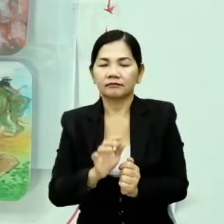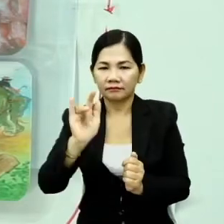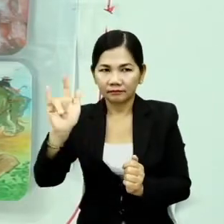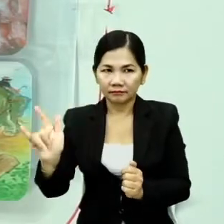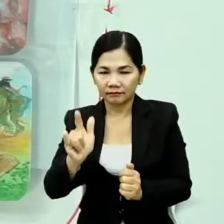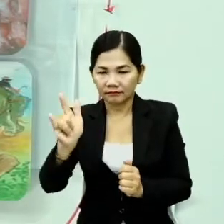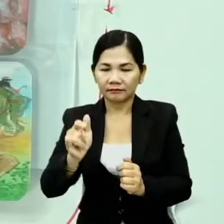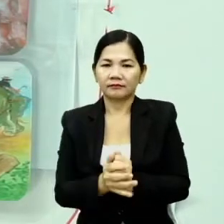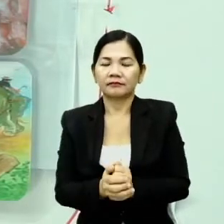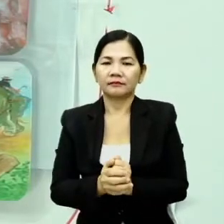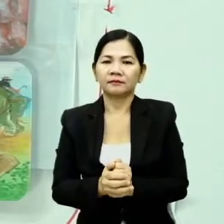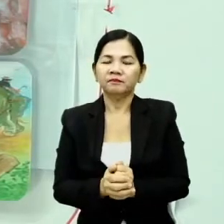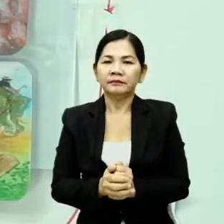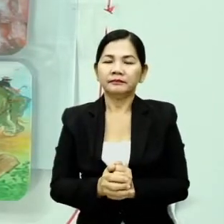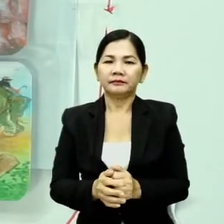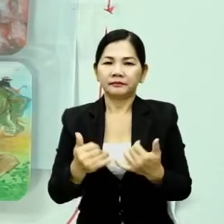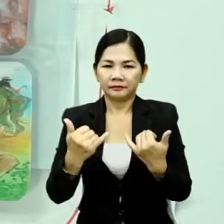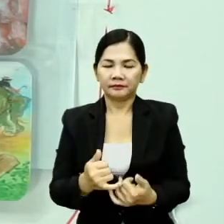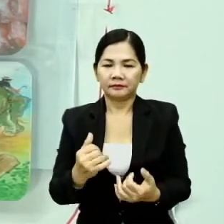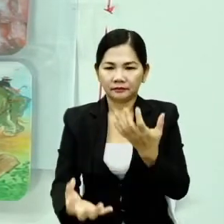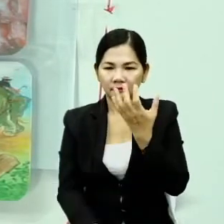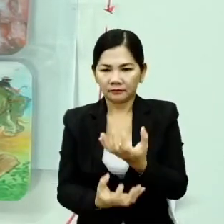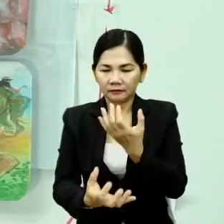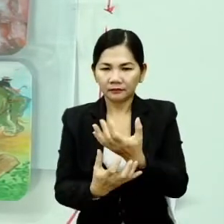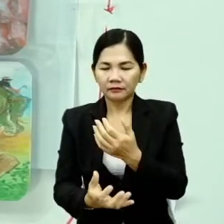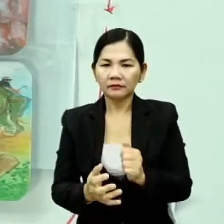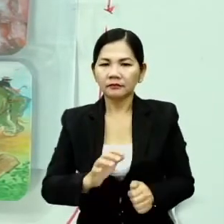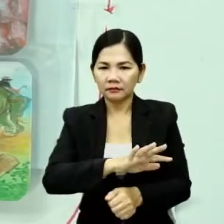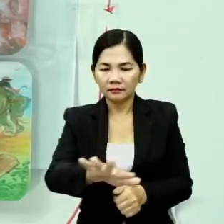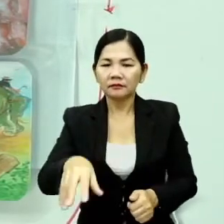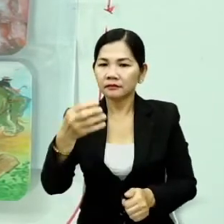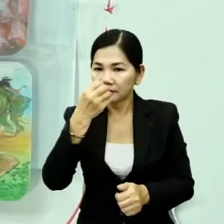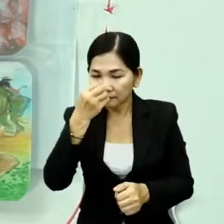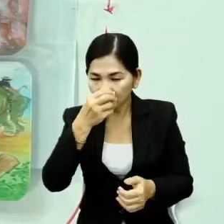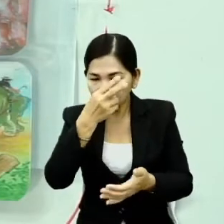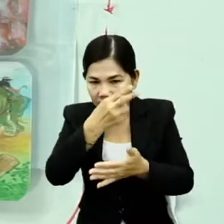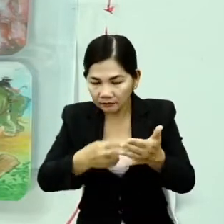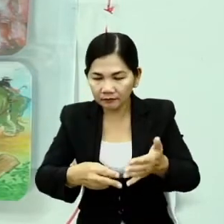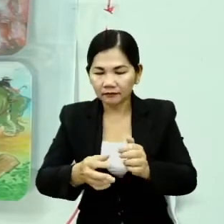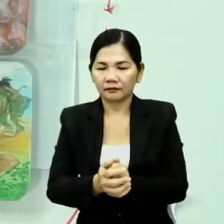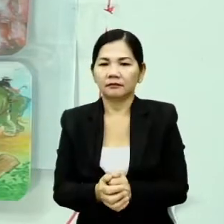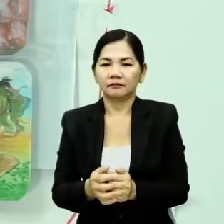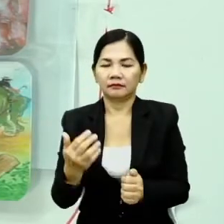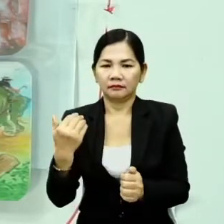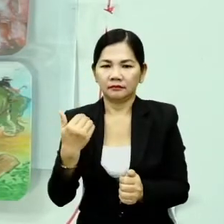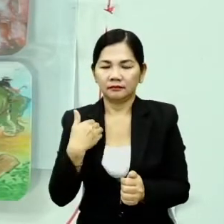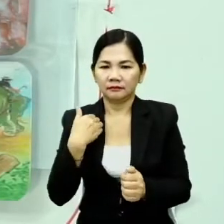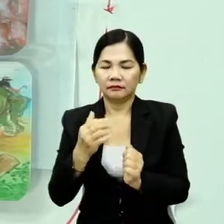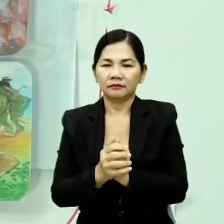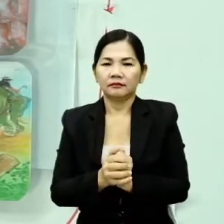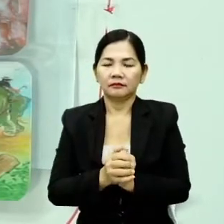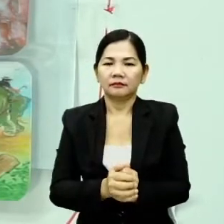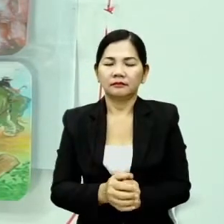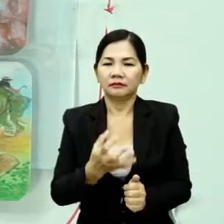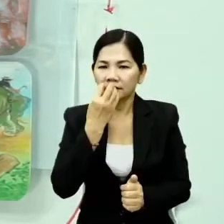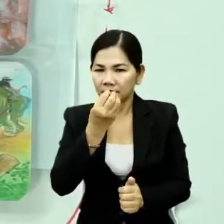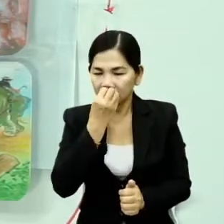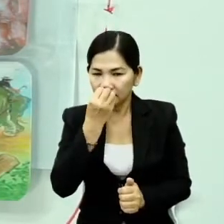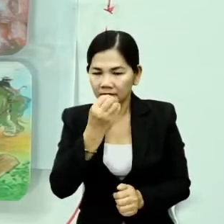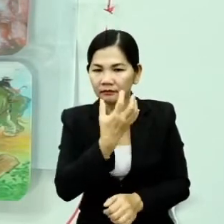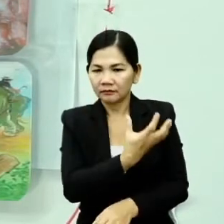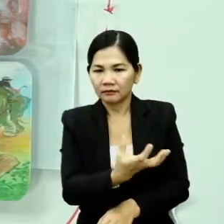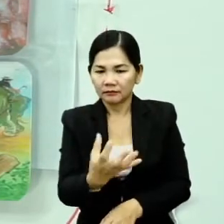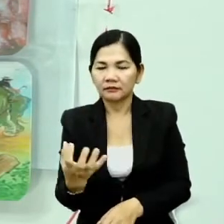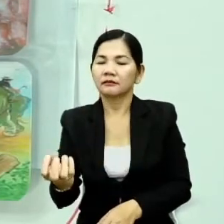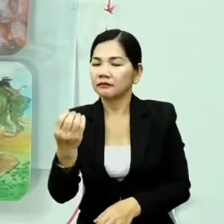mơ mơ cả na kì ở chung ân ở chân chẳng kì pra xâm rạp chì vậy tế cha cứ kì pra xâm rạp chì à ha nè con